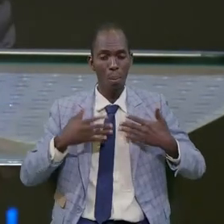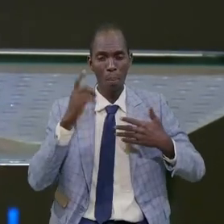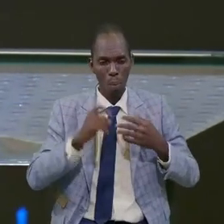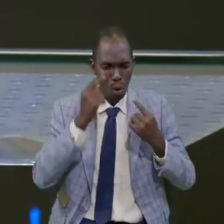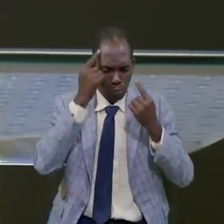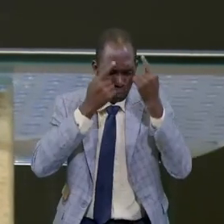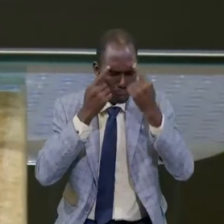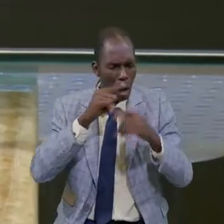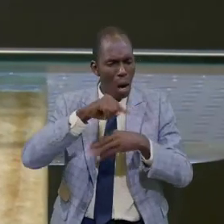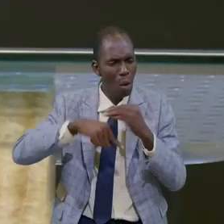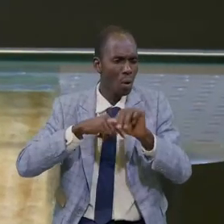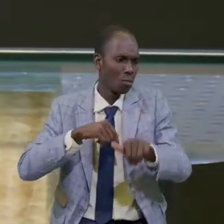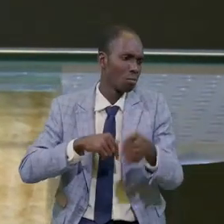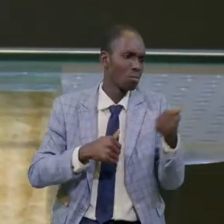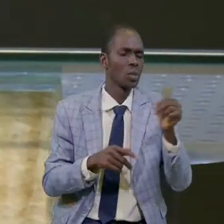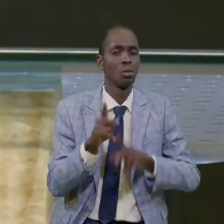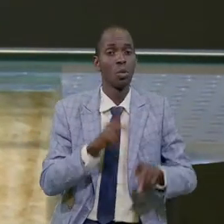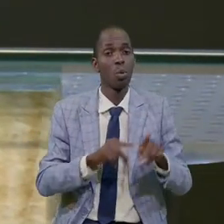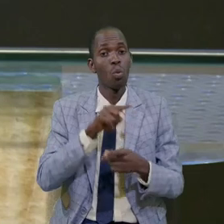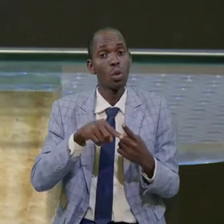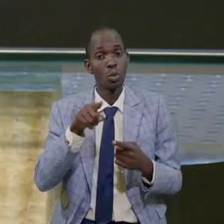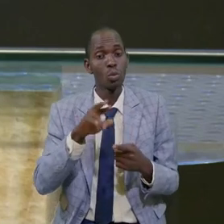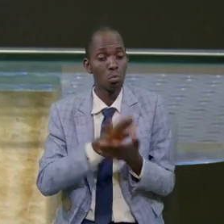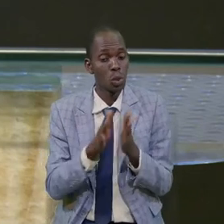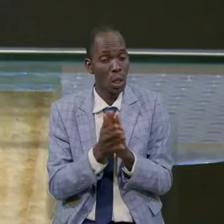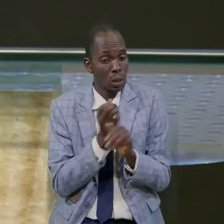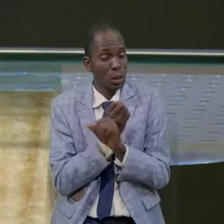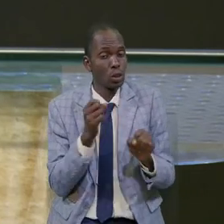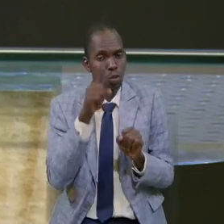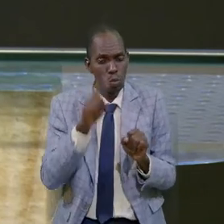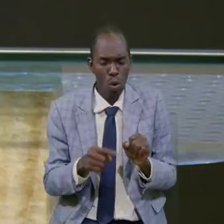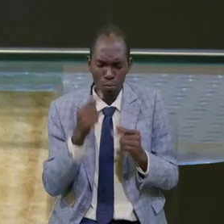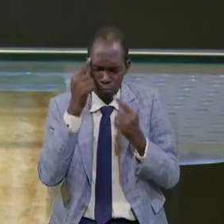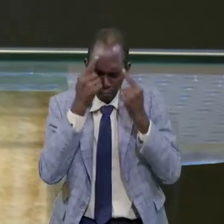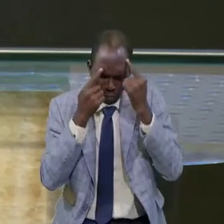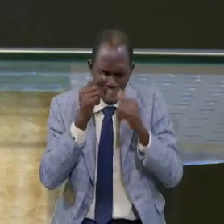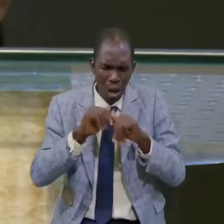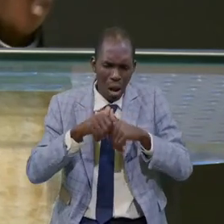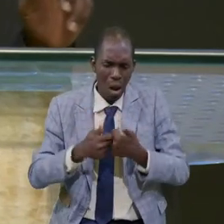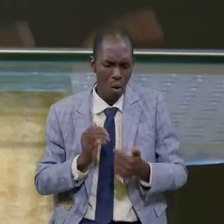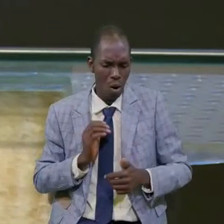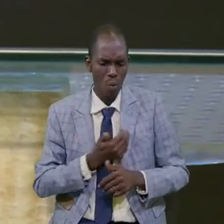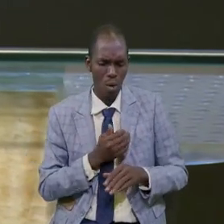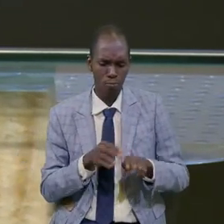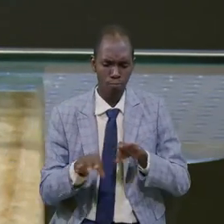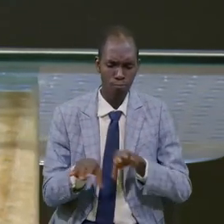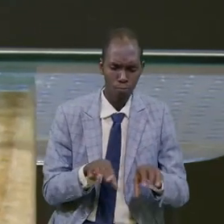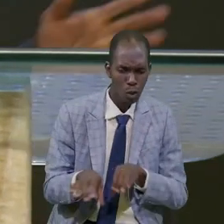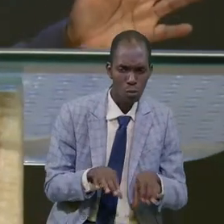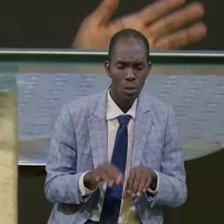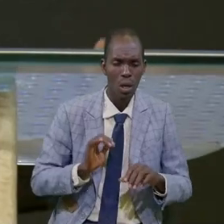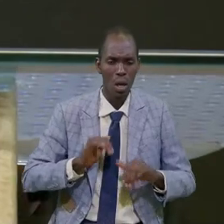considère les autres. Lorsqu'on est sauvé, on considère comment notre action, comment